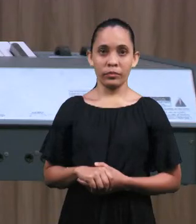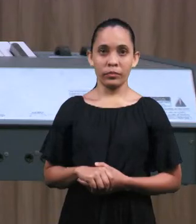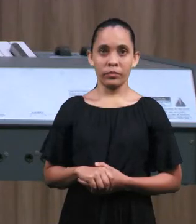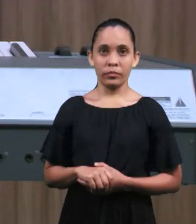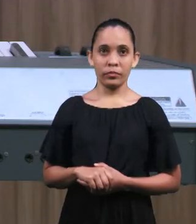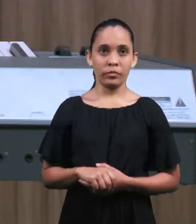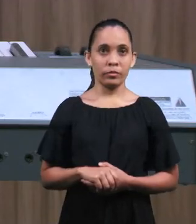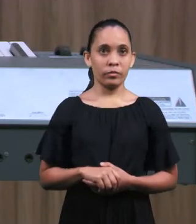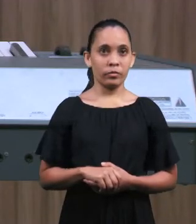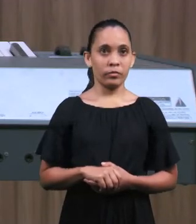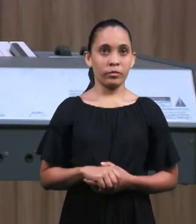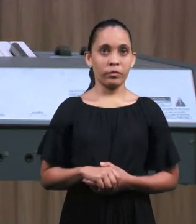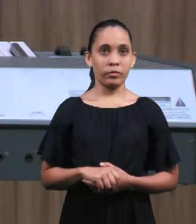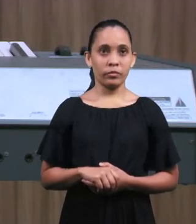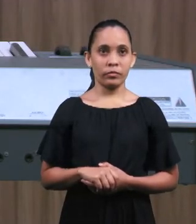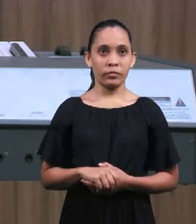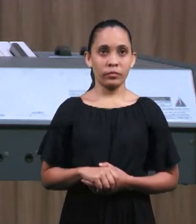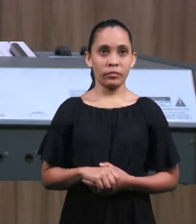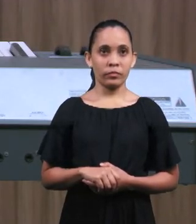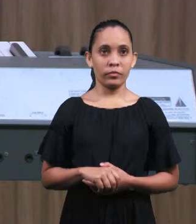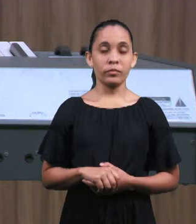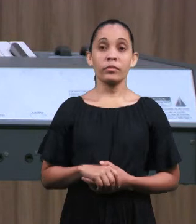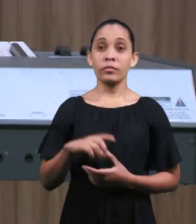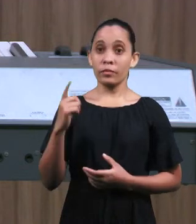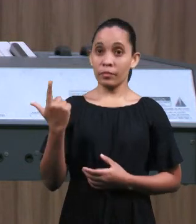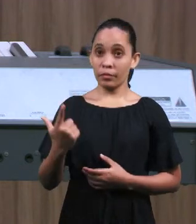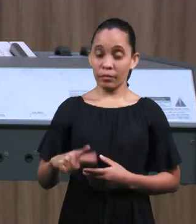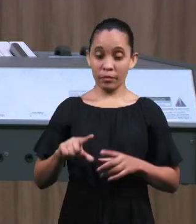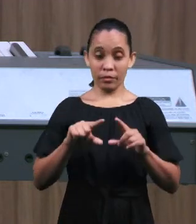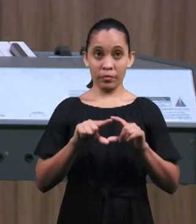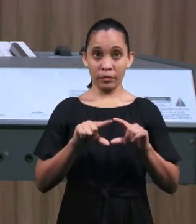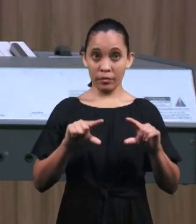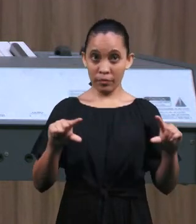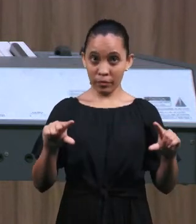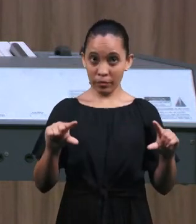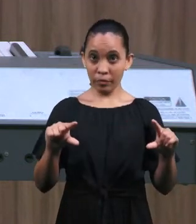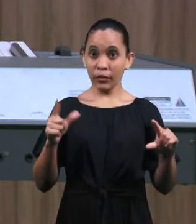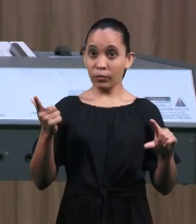Et là, on revient à nouveau. Do, si,